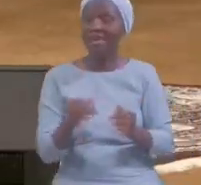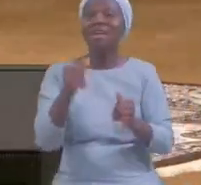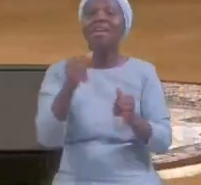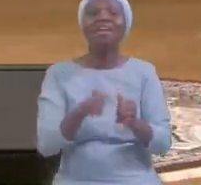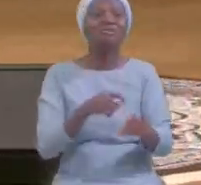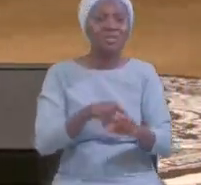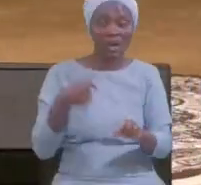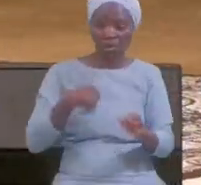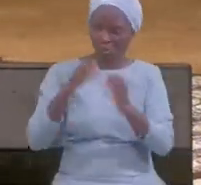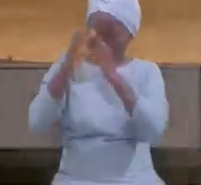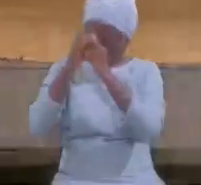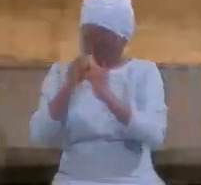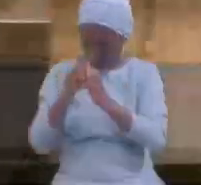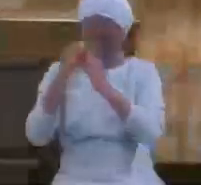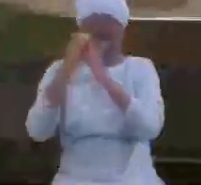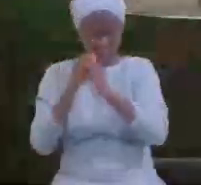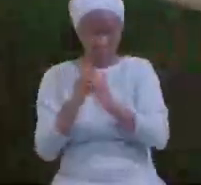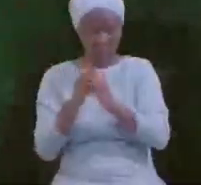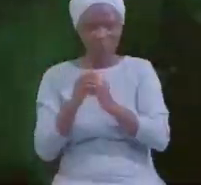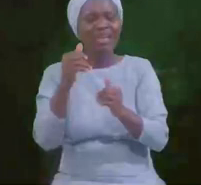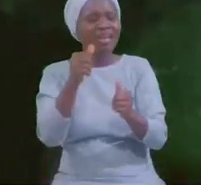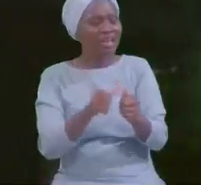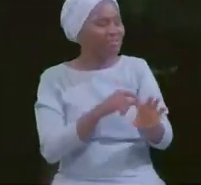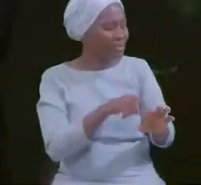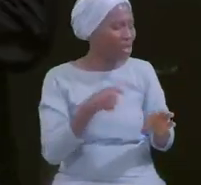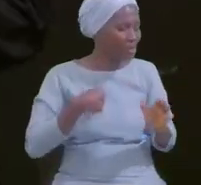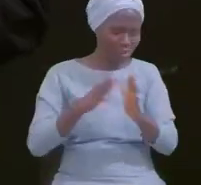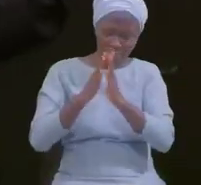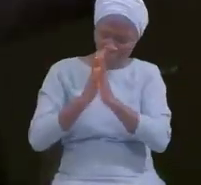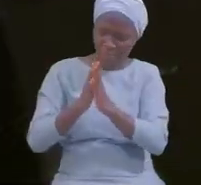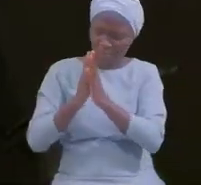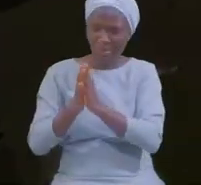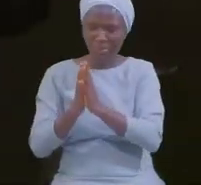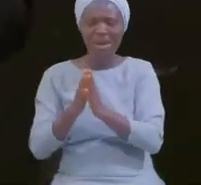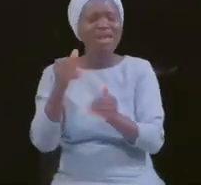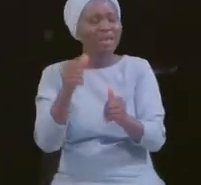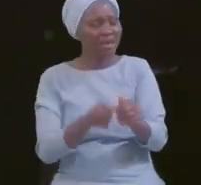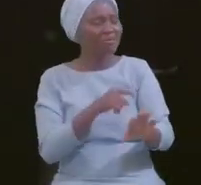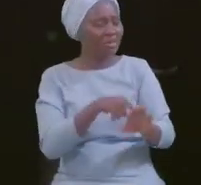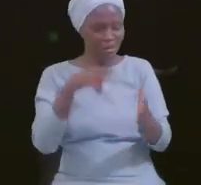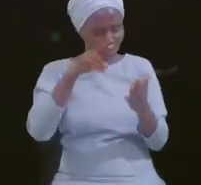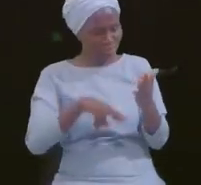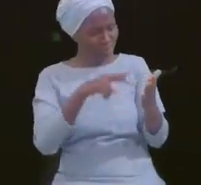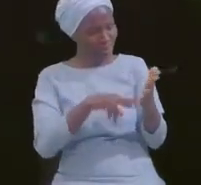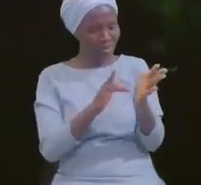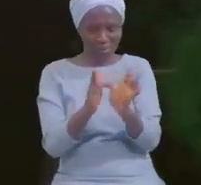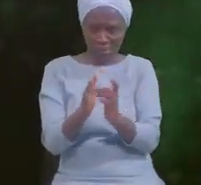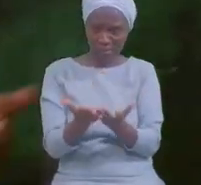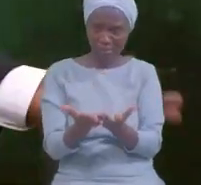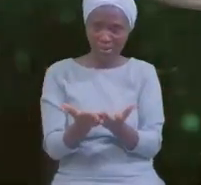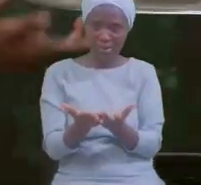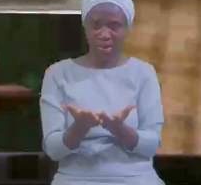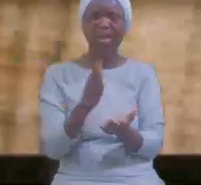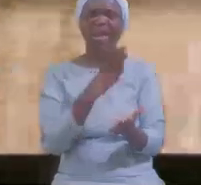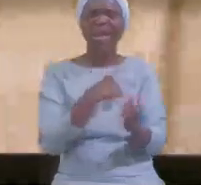adorons, chaque fois que nous prions, si chaque fois que nous lisons la Bible, si chaque fois